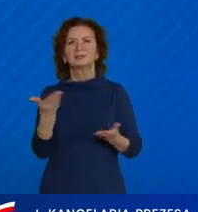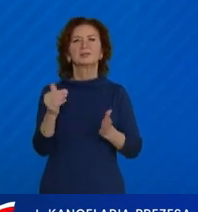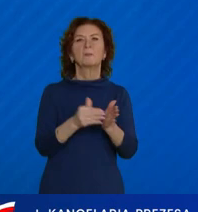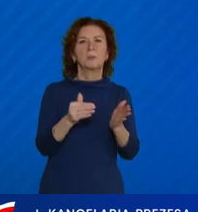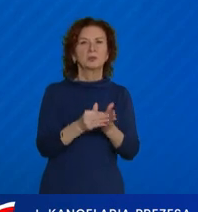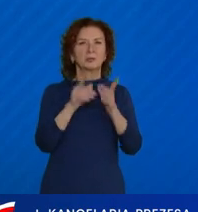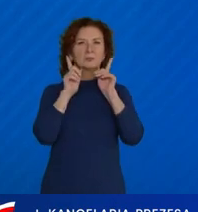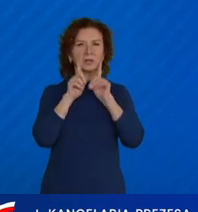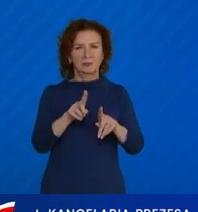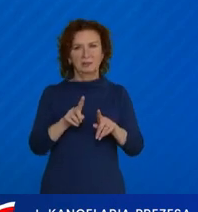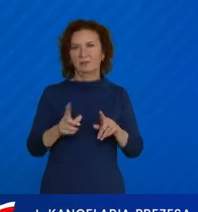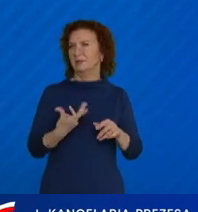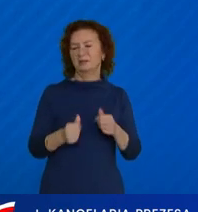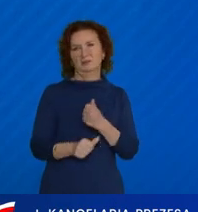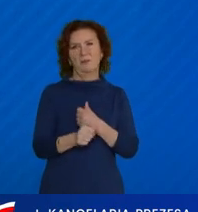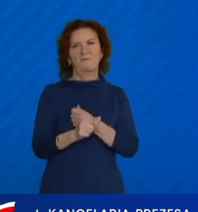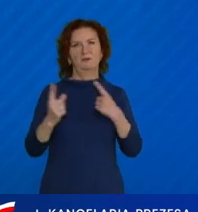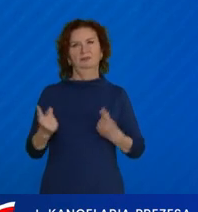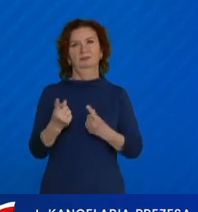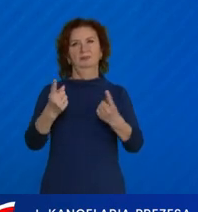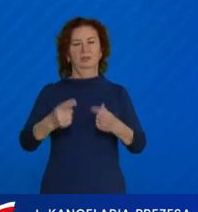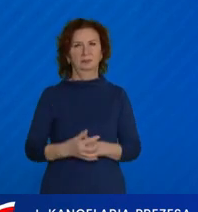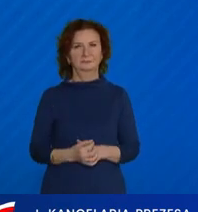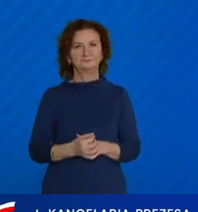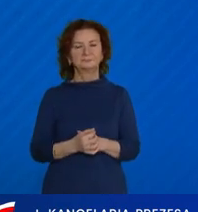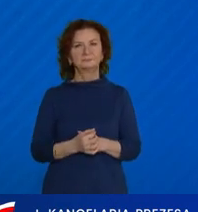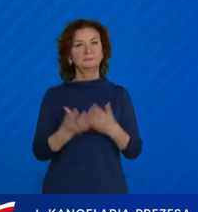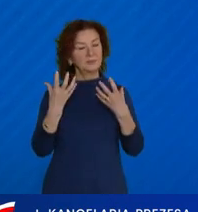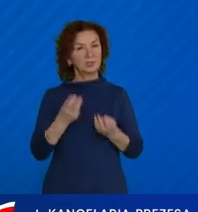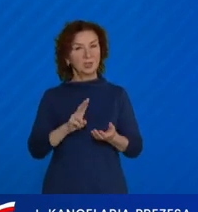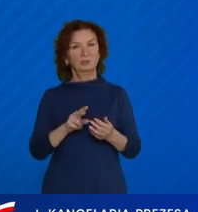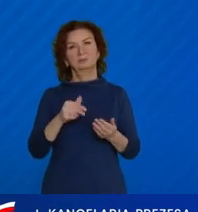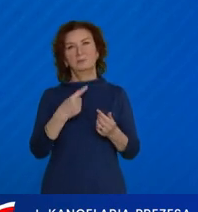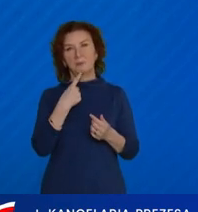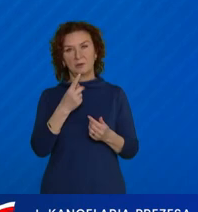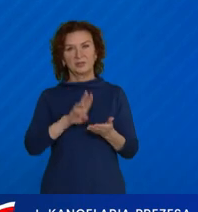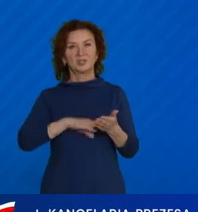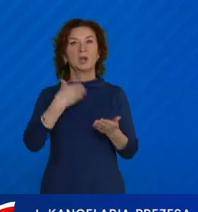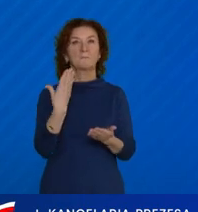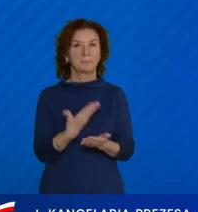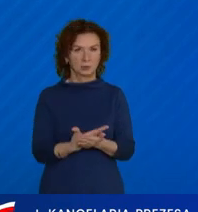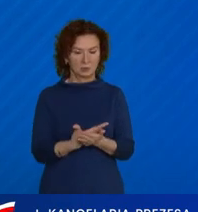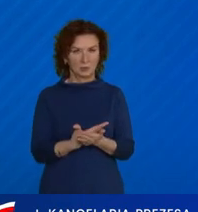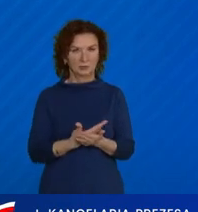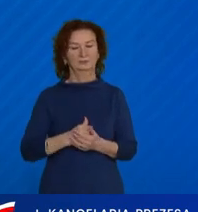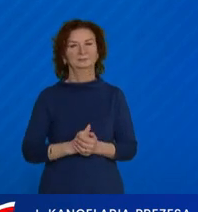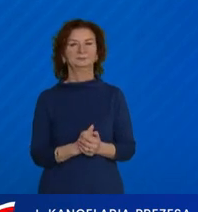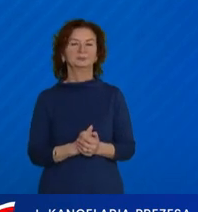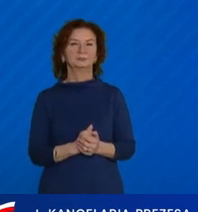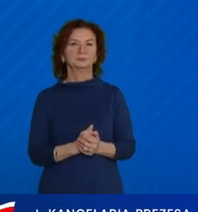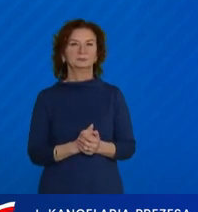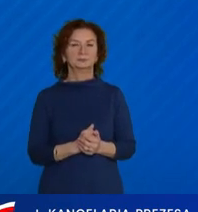czy jakichkolwiek innych. I proszę Państwa, chciałbym tu posłużyć się przykładem, żeby wszyscy zrozumieli, na czym ta sprawa